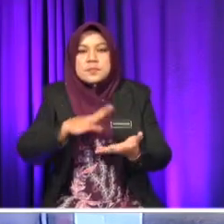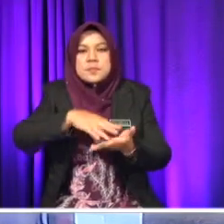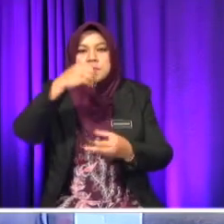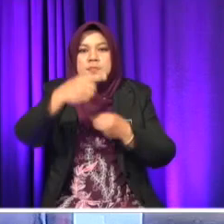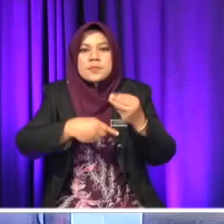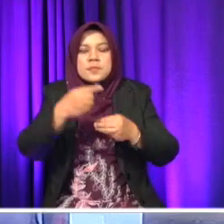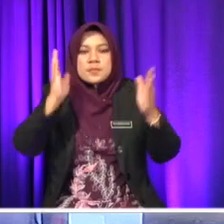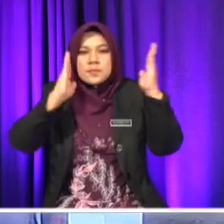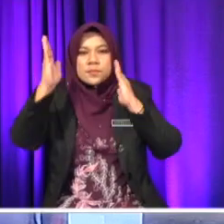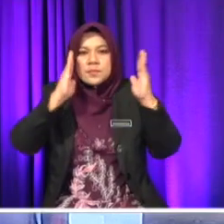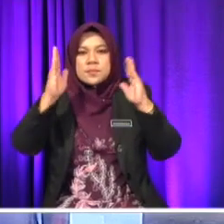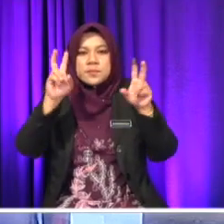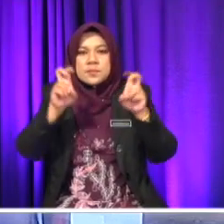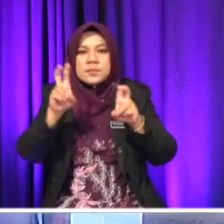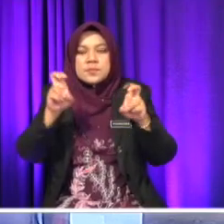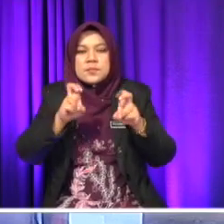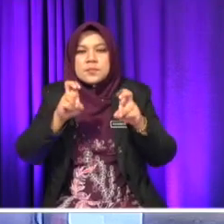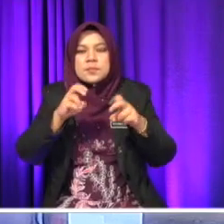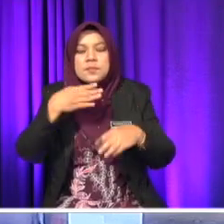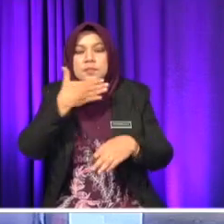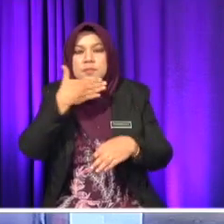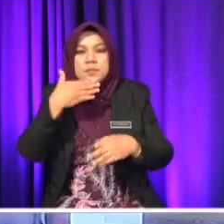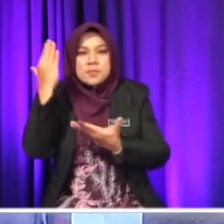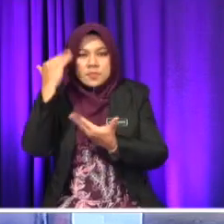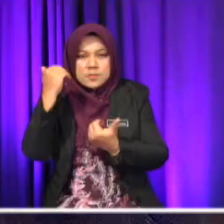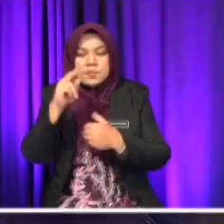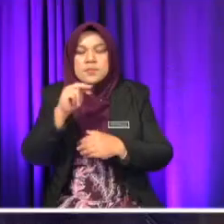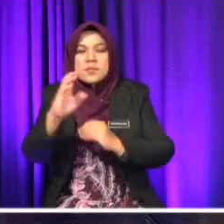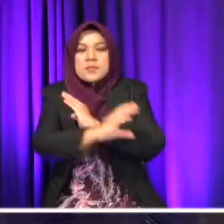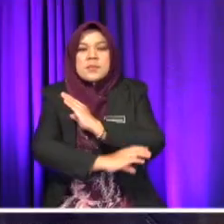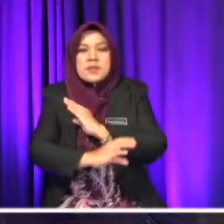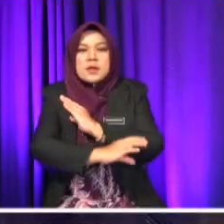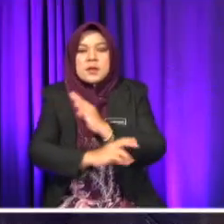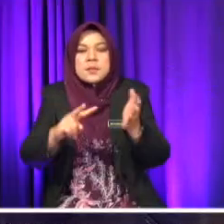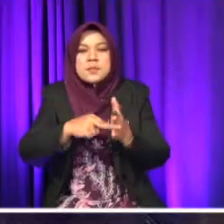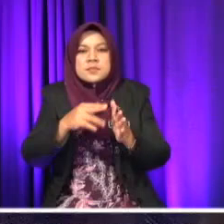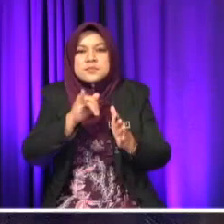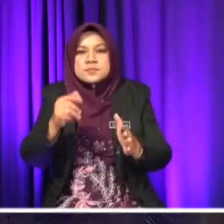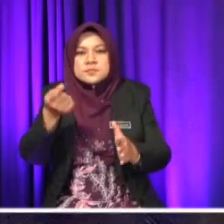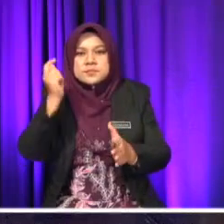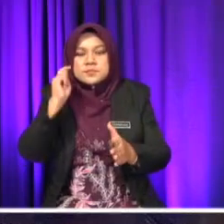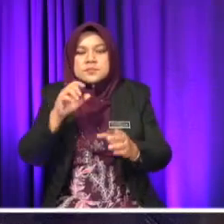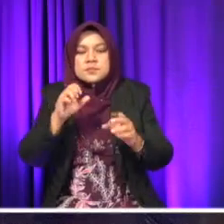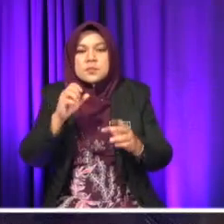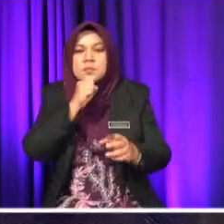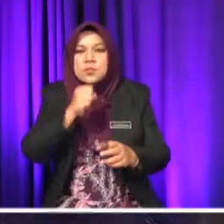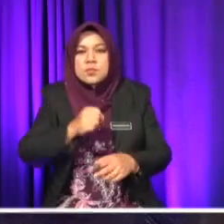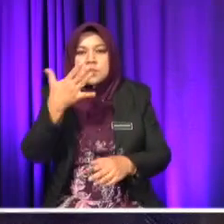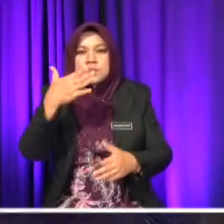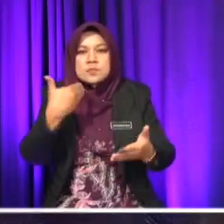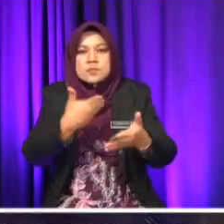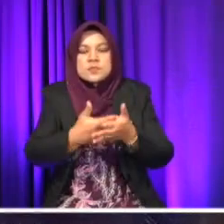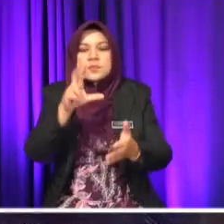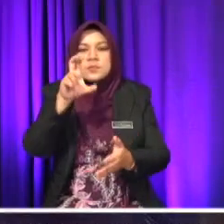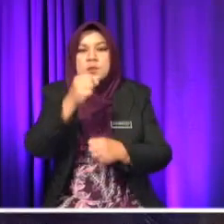bahasa Melayu dan tajuk kita adalah beli harapan negara jadi masuk berita dia adalah mereka yang berumur 15 hingga 30